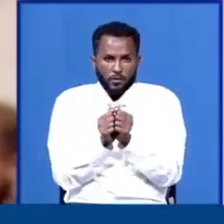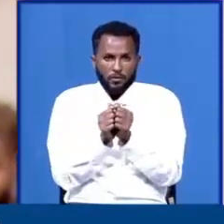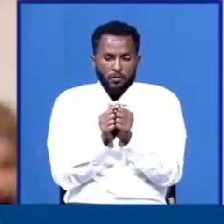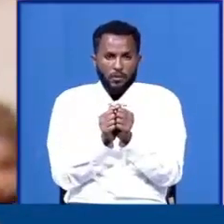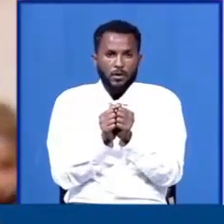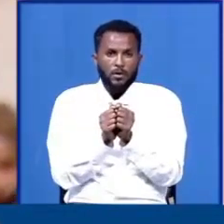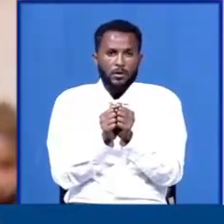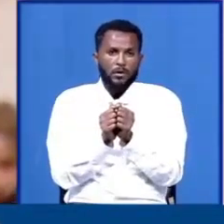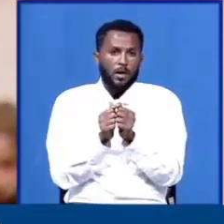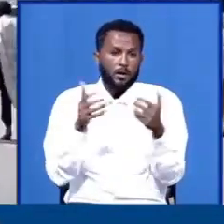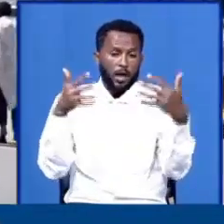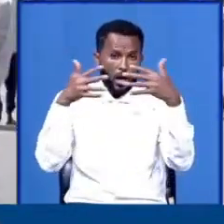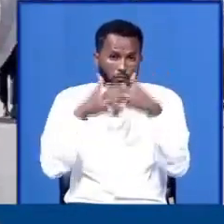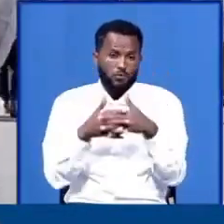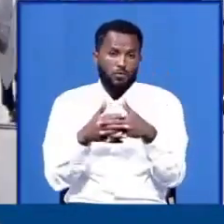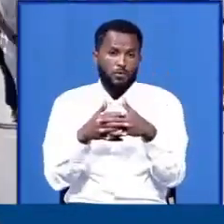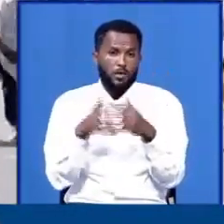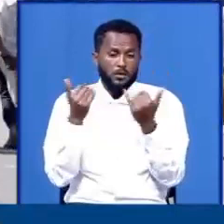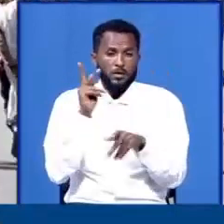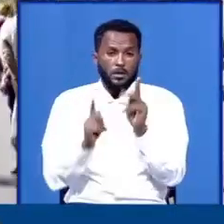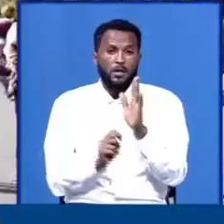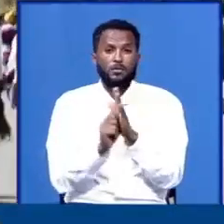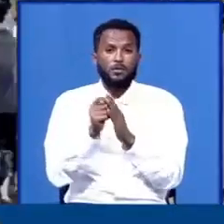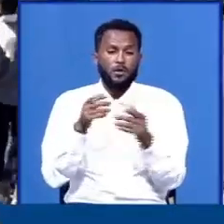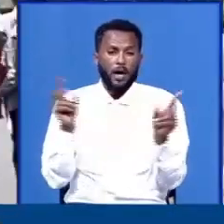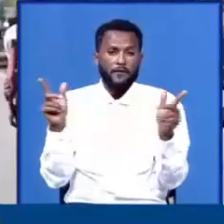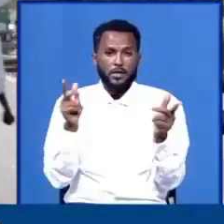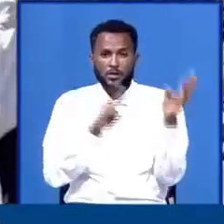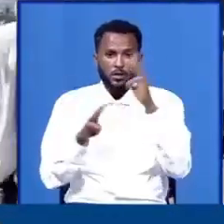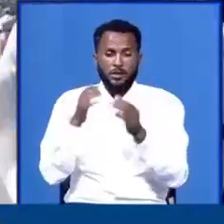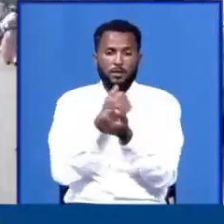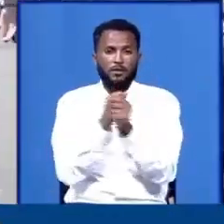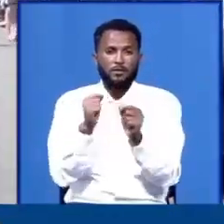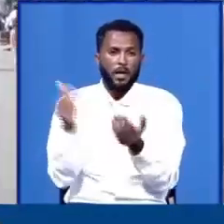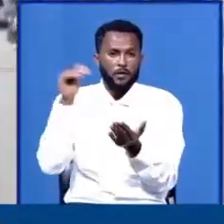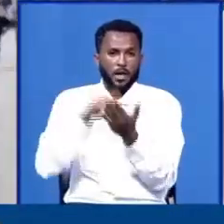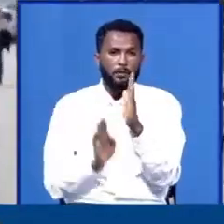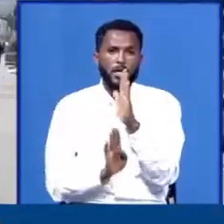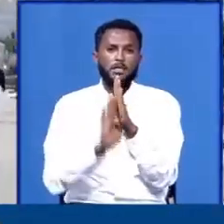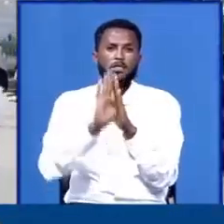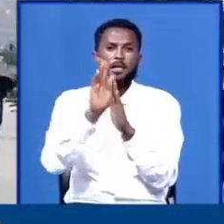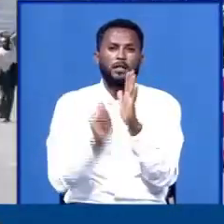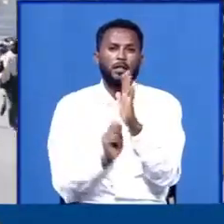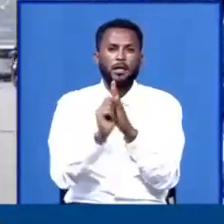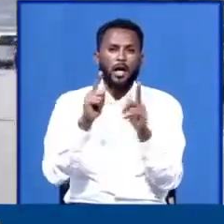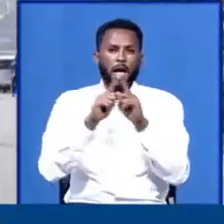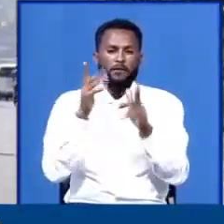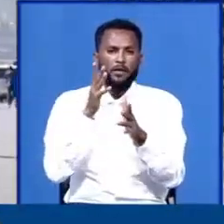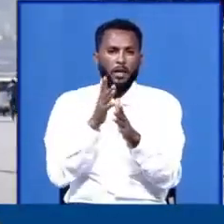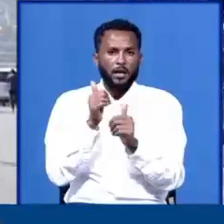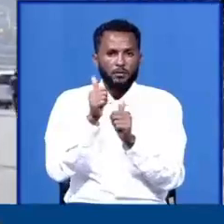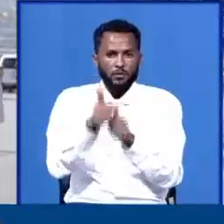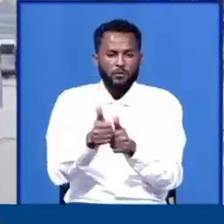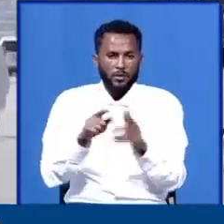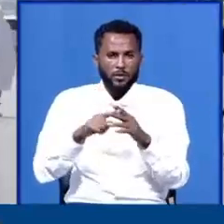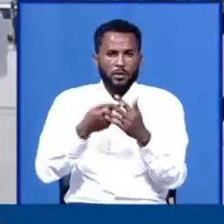ትንገርዎ ተሓውርዎ። ህዝቢ ትግራይ ሕዚ በፂሕዎ ዘሎ ሰፊሕ ፀገም ክሳብ ዝፍታሕ ይኹን ኣብ ዳግመ ህንፀት ትግራይ ዝለዕለ እጃምና ንምውፋይ ሕዚ እውን